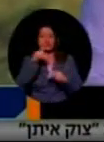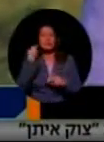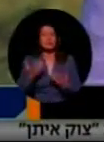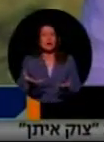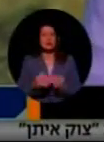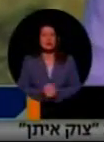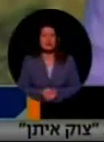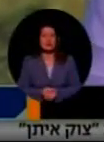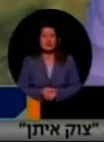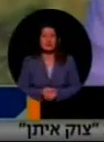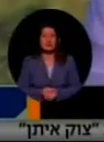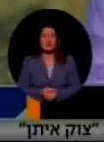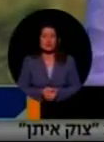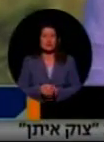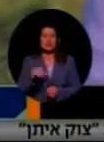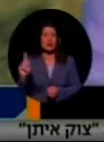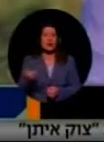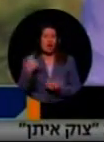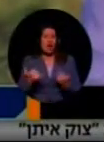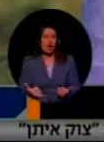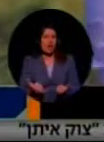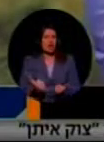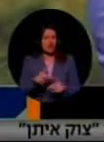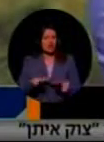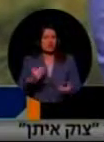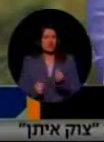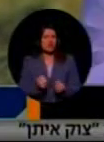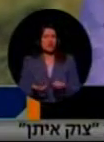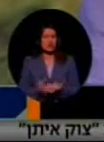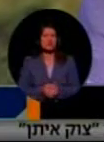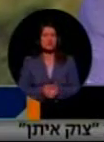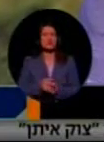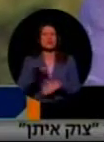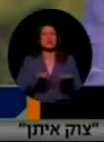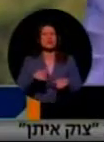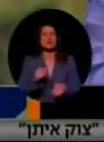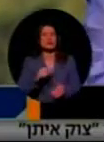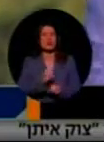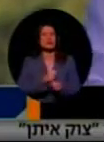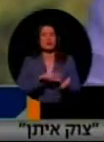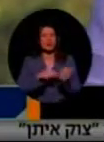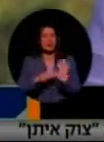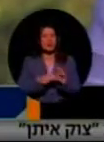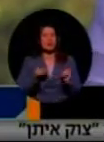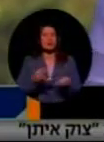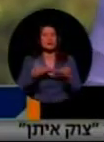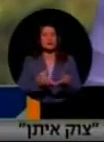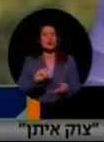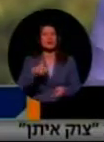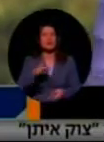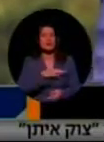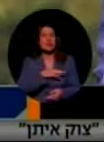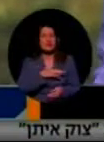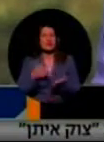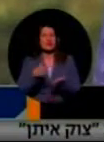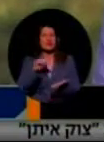אביב, כמו ש... וכולם שם אוכלים קש עכשיו. וכולם אוכלים קש. היא זכאית לפיצוי או לא? אז הממשלה צריכה לעשות תוכנית שיכולה לסייע למי שנפגע במימון. מה זה